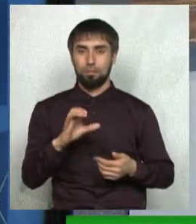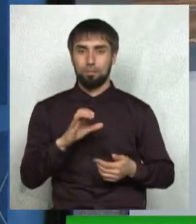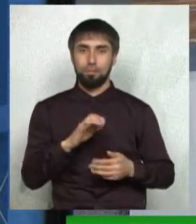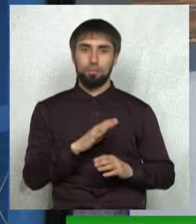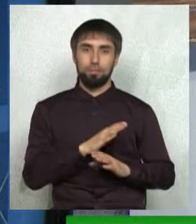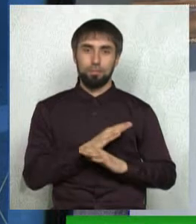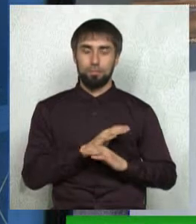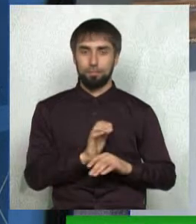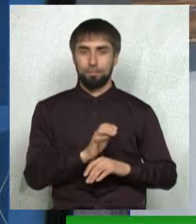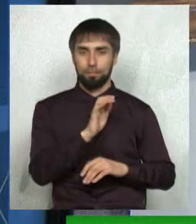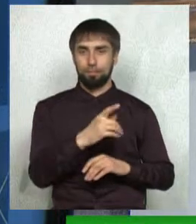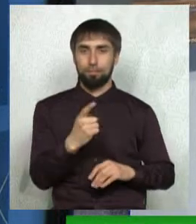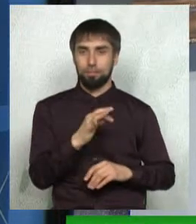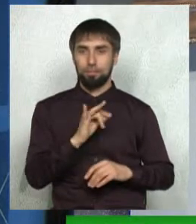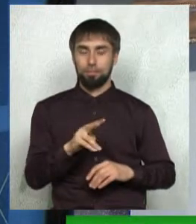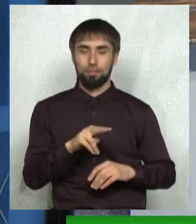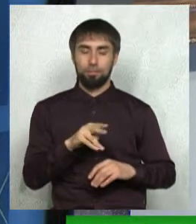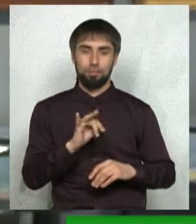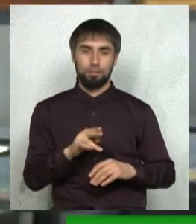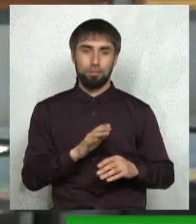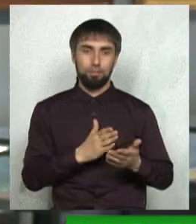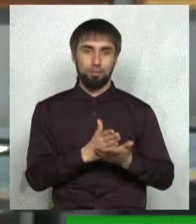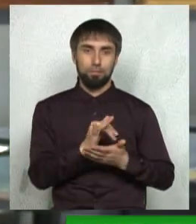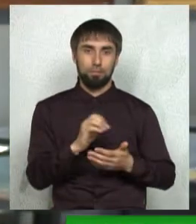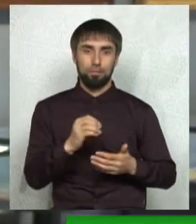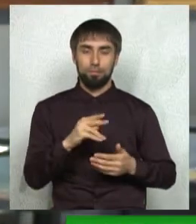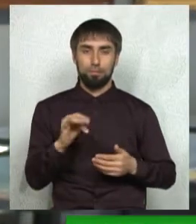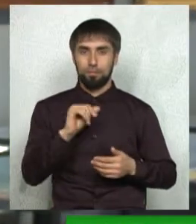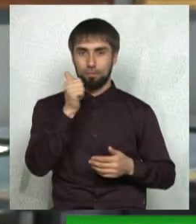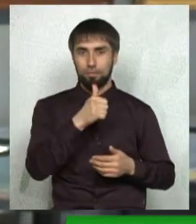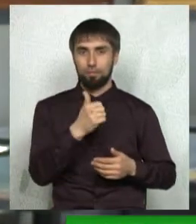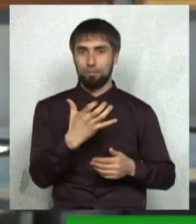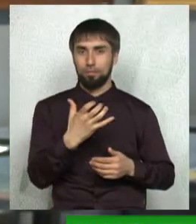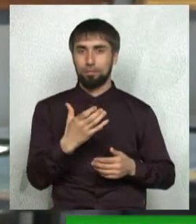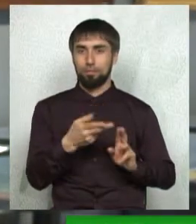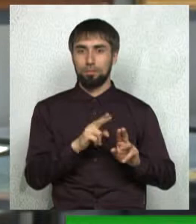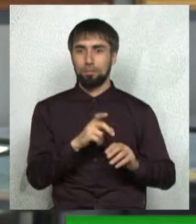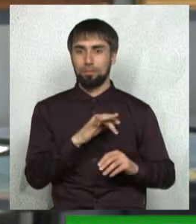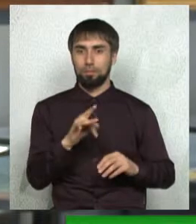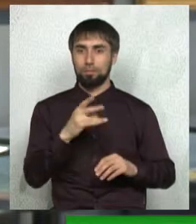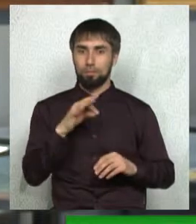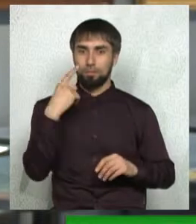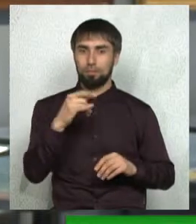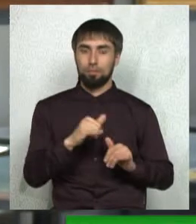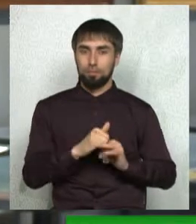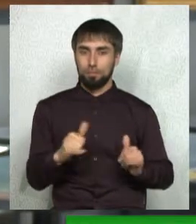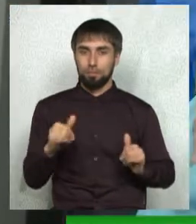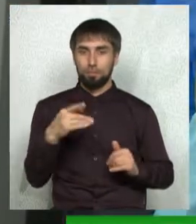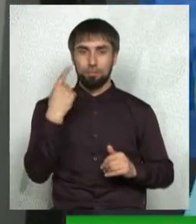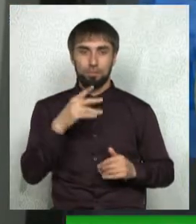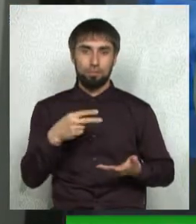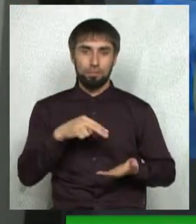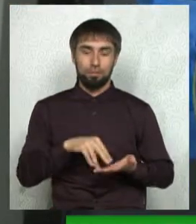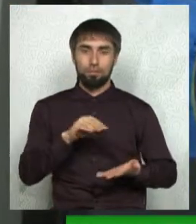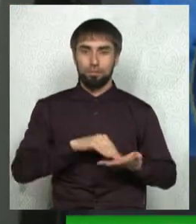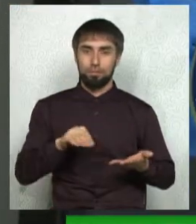жертвам репрессий. Первый сборник вышел уже через год тиражом в 500 экземпляров. Но со временем идея разрослась. Инициаторы стали